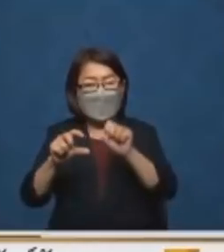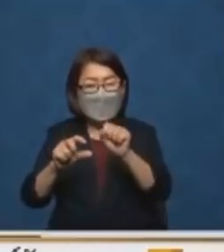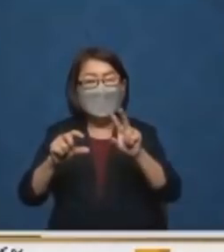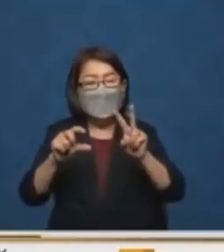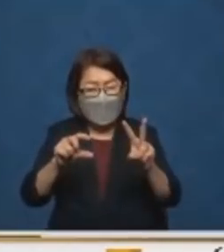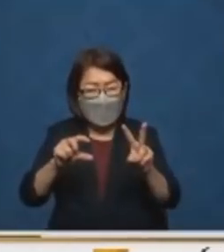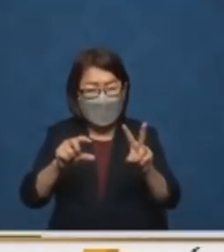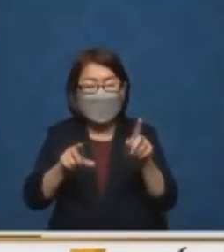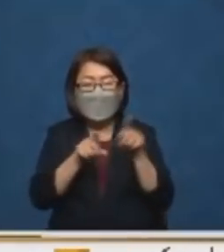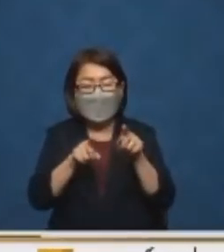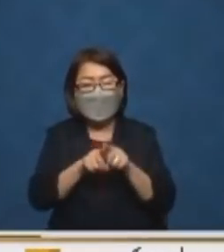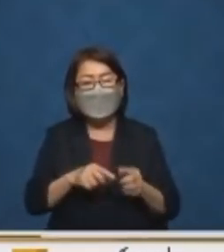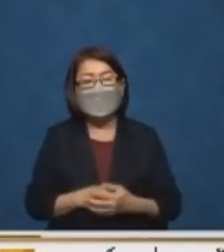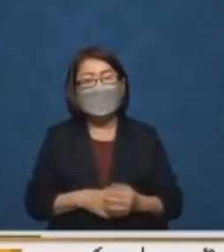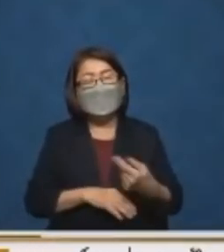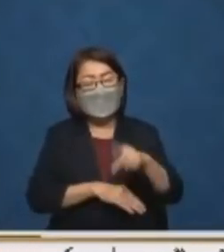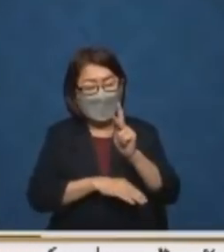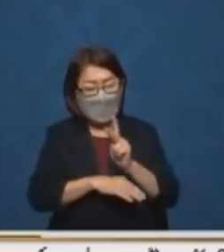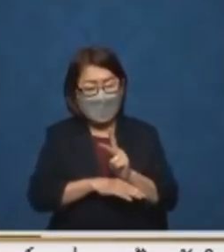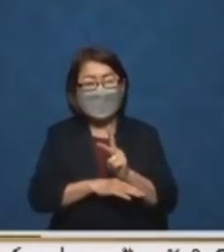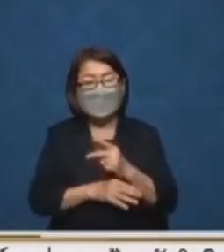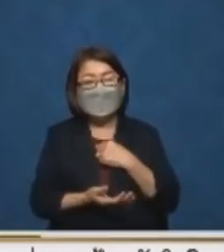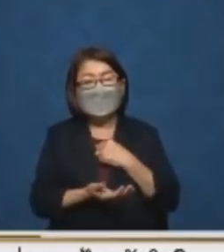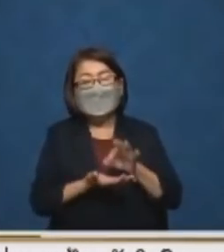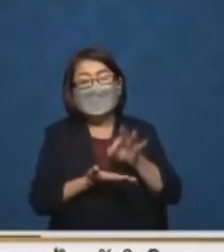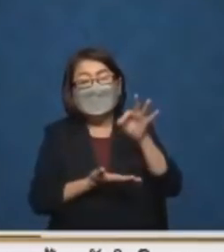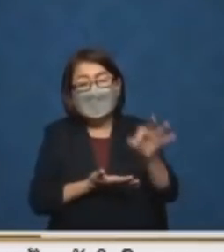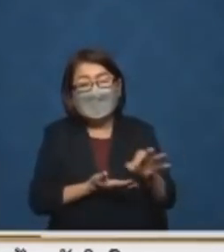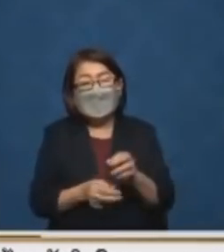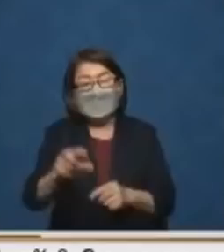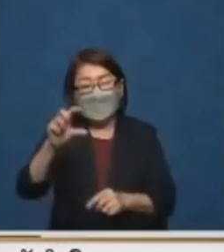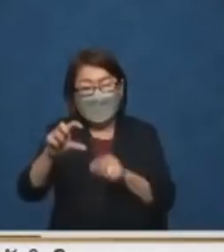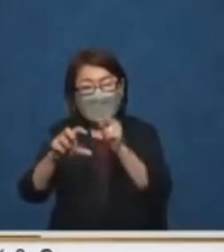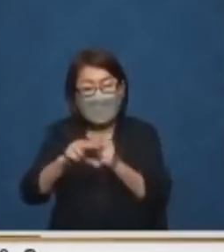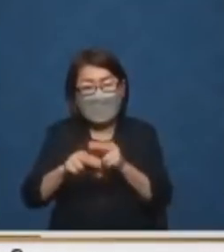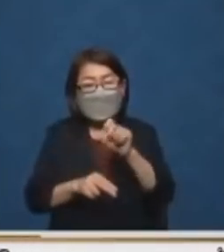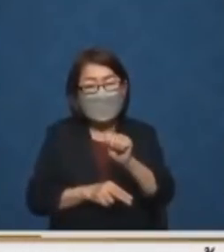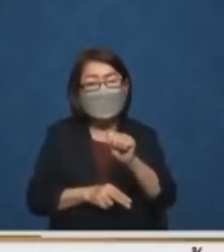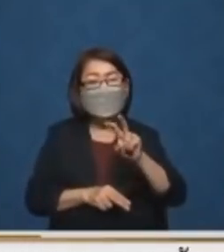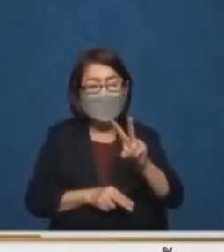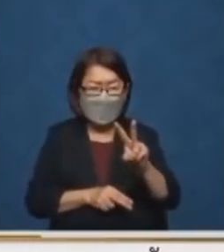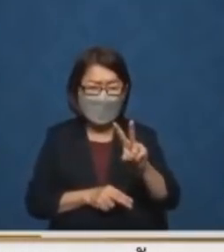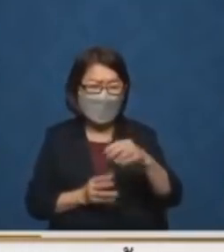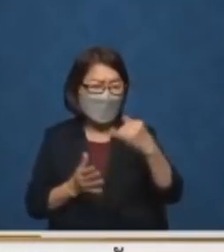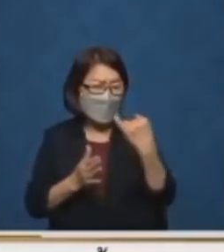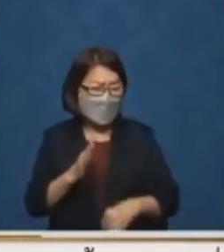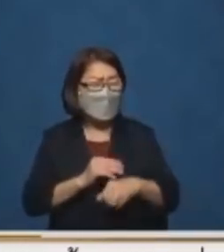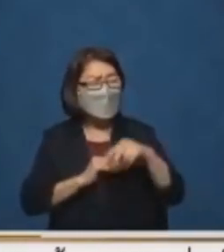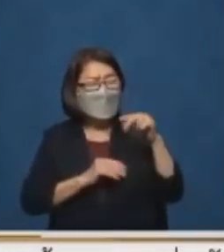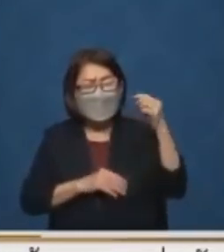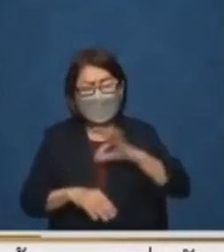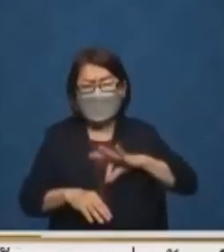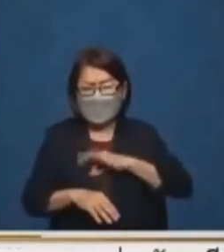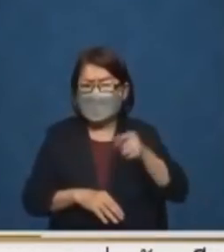ท่ประทานครับการซื้อชี่โวัก มีความไม่ชอบมาผ่านวนขัดต่อข